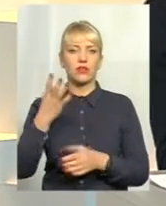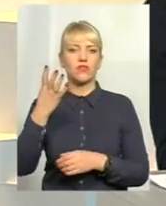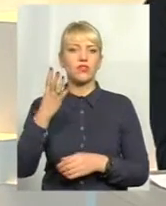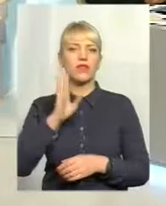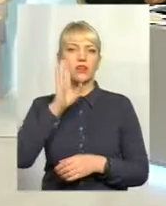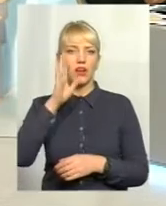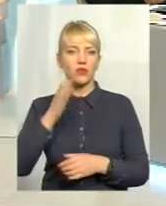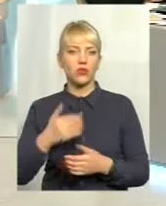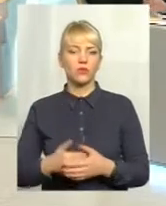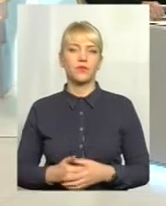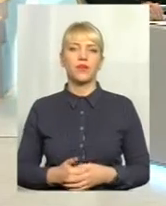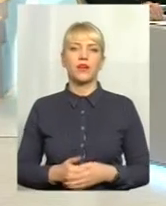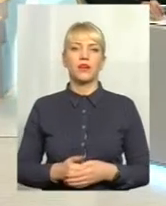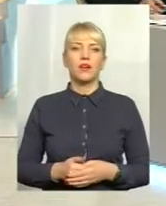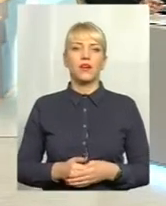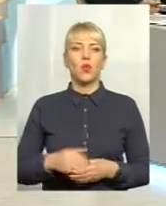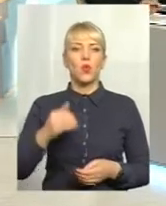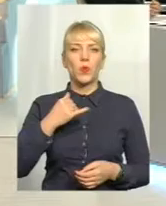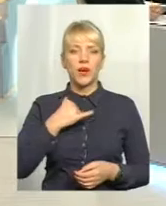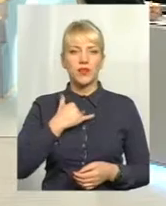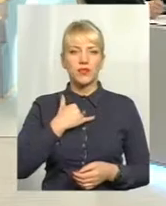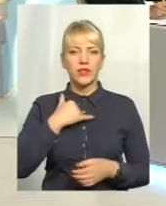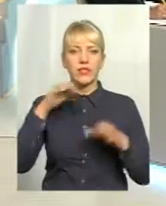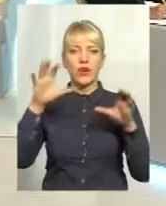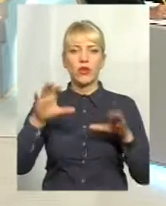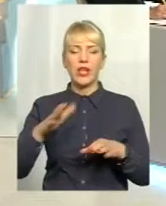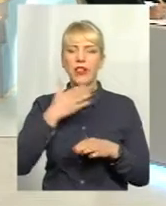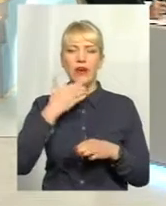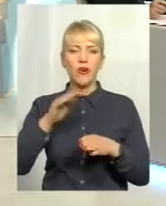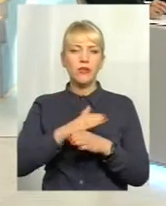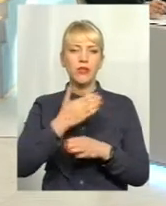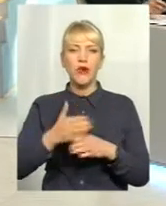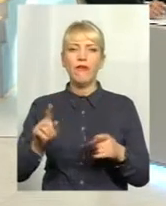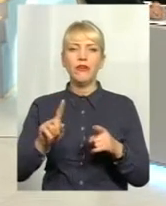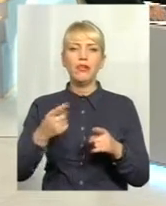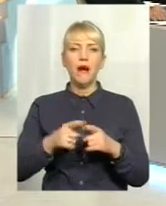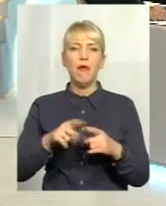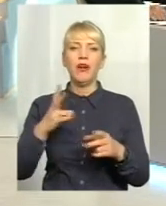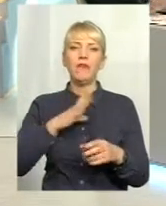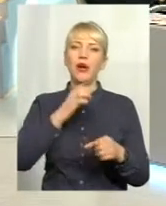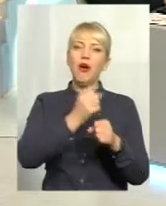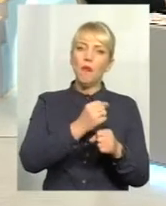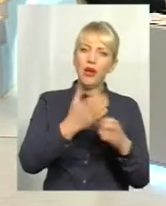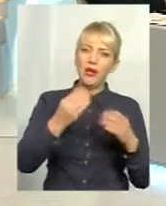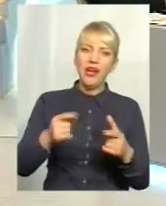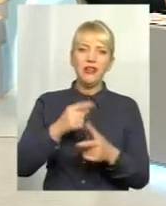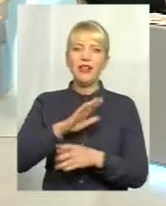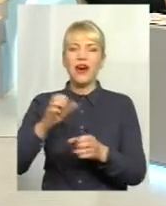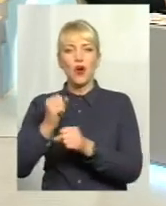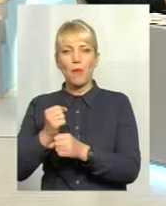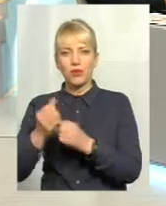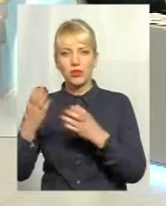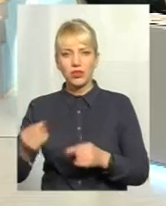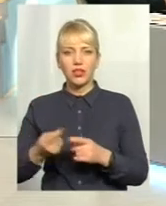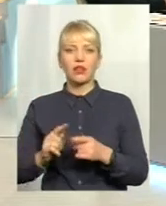Ну, в нас, якби, законодавство не розмежовує, що це має бути робочий день, не робочий день. Як правило,